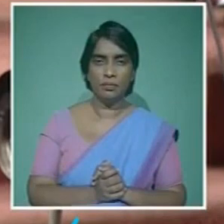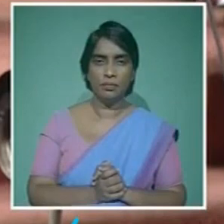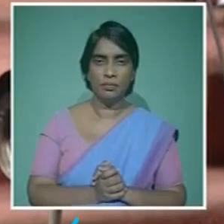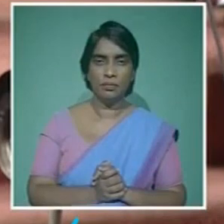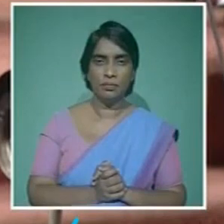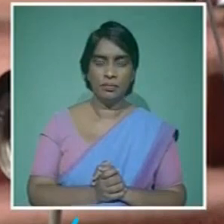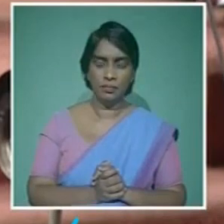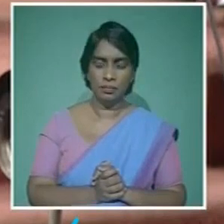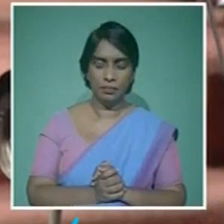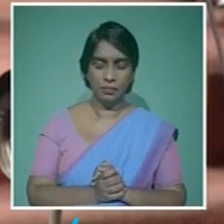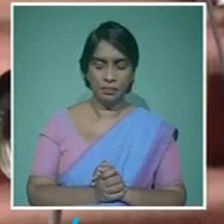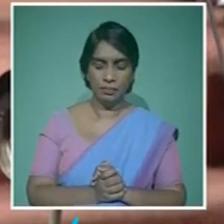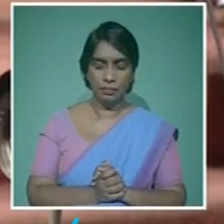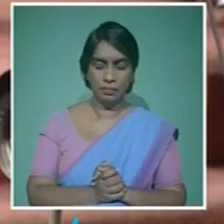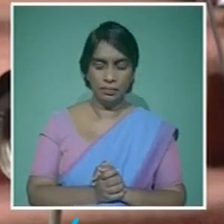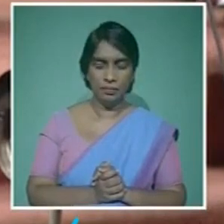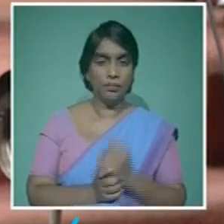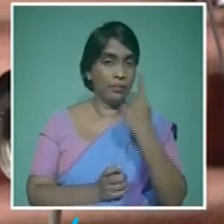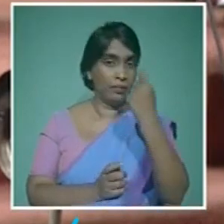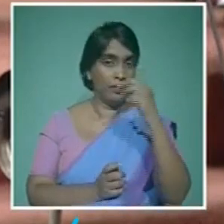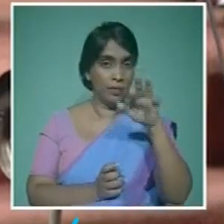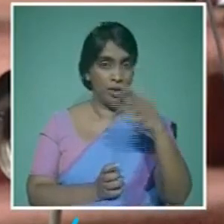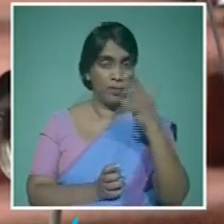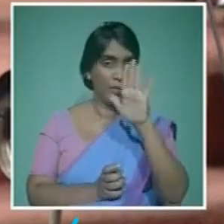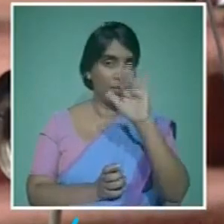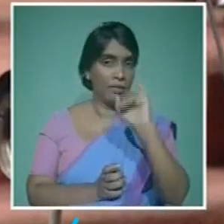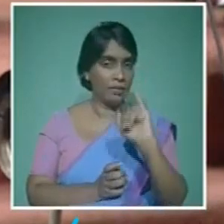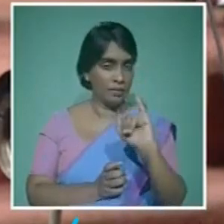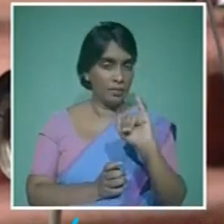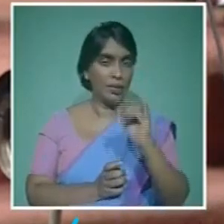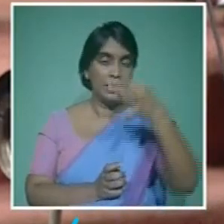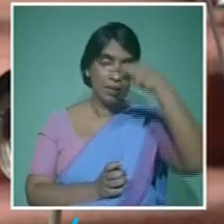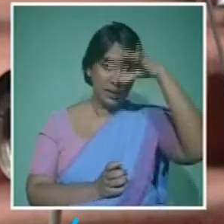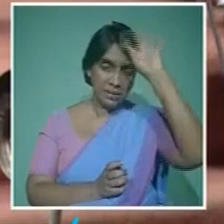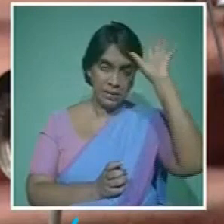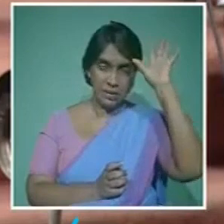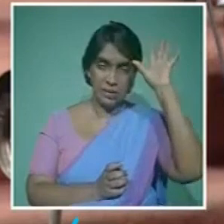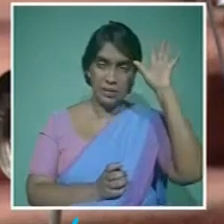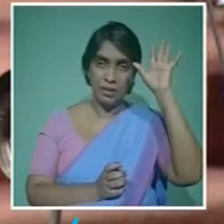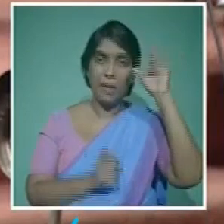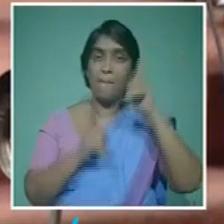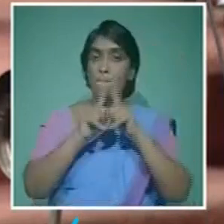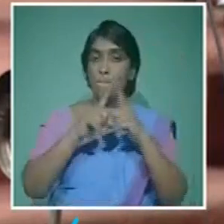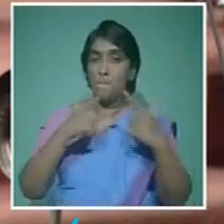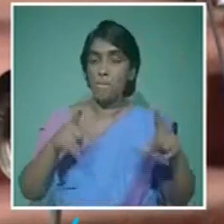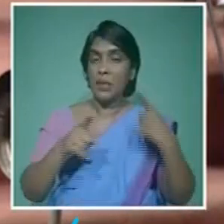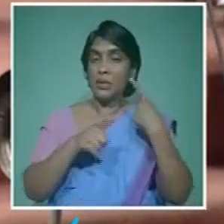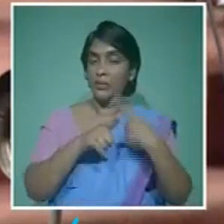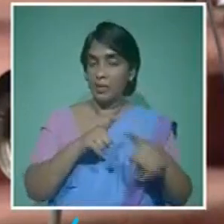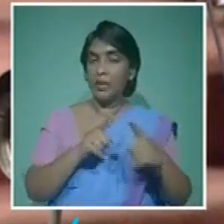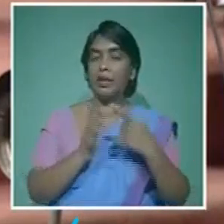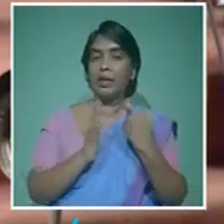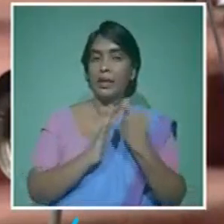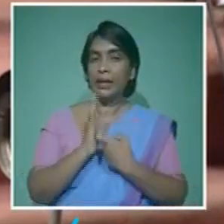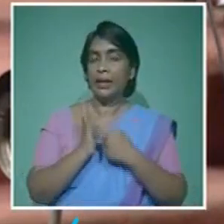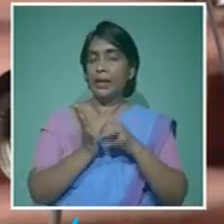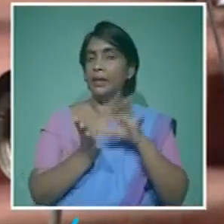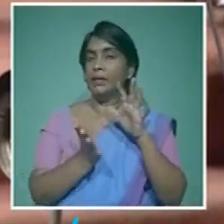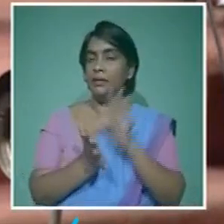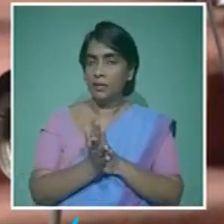இந்த 56 சிங்கள மாத்திரம் சட்டம் அதிலிருந்து ஆரம்பிக்கப்பட்டதுதான் இந்த